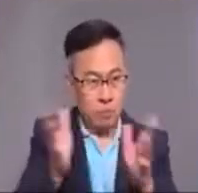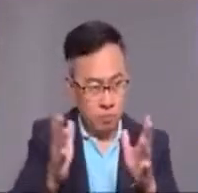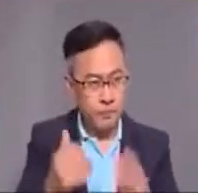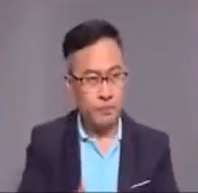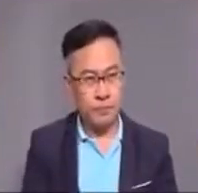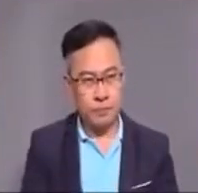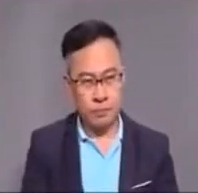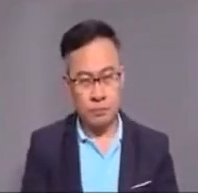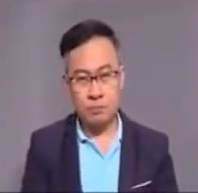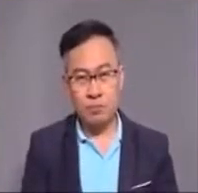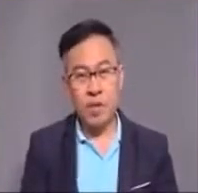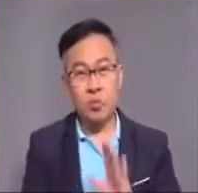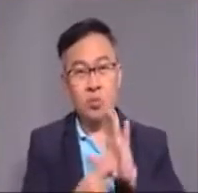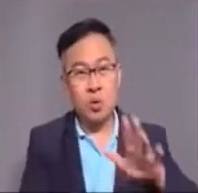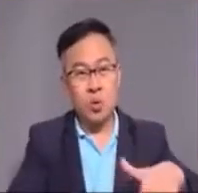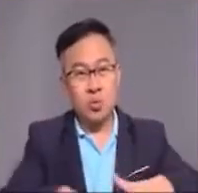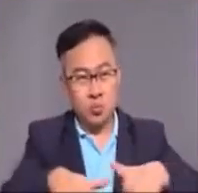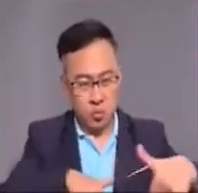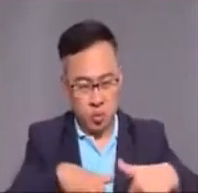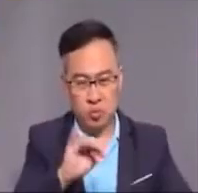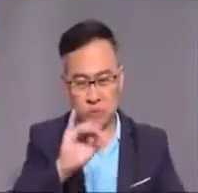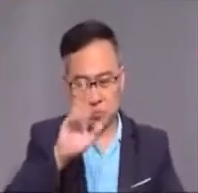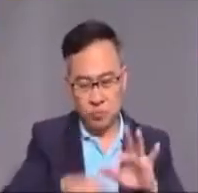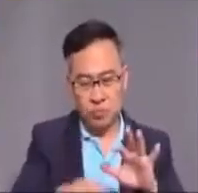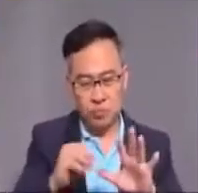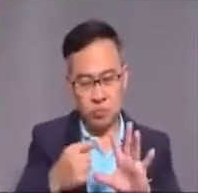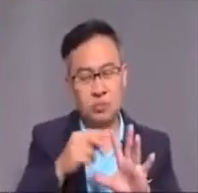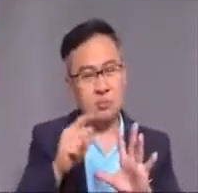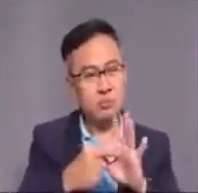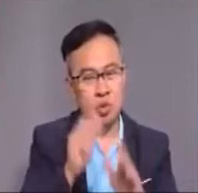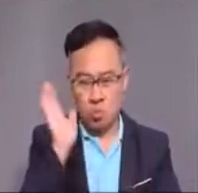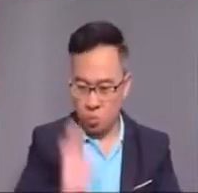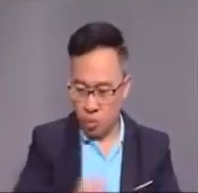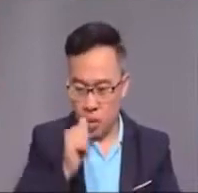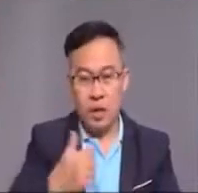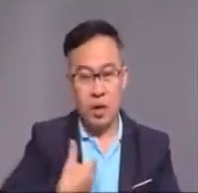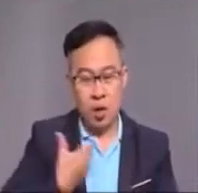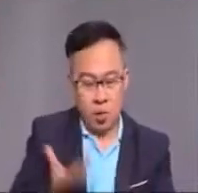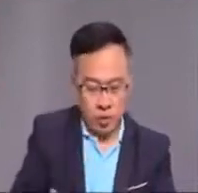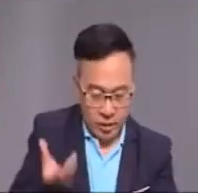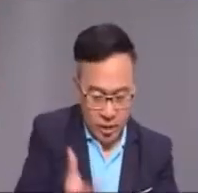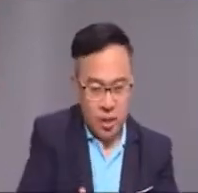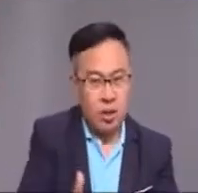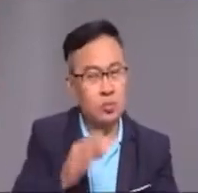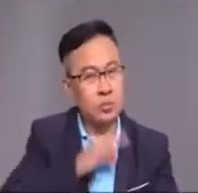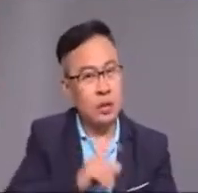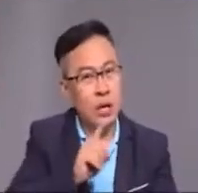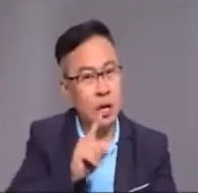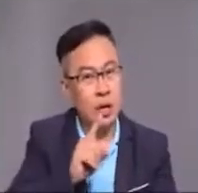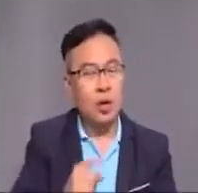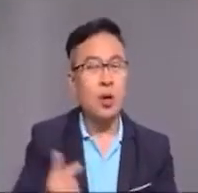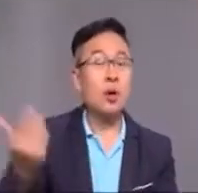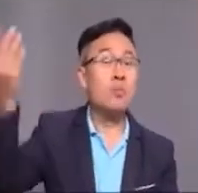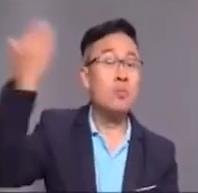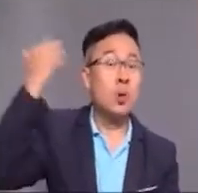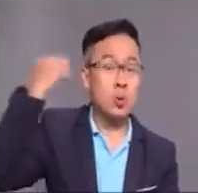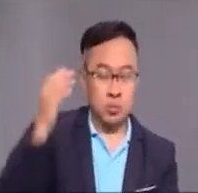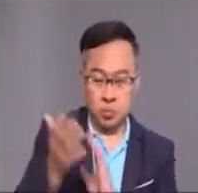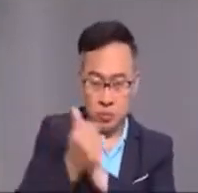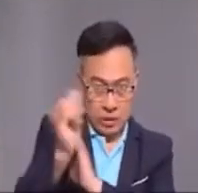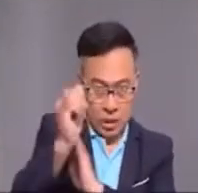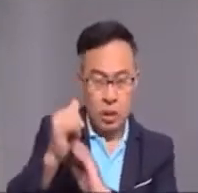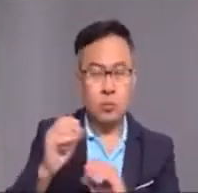การเห็นชุมชนไร่มะขามเขาเก่งขนาดนี้แล้วรู้สึกยังไงฮะในฐานะนายทุนใหญ ่ก่อนที่จะเก่งได้ก็คงต้องมีหน่วยงานราช